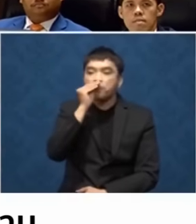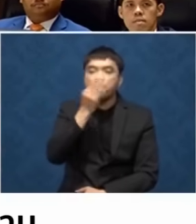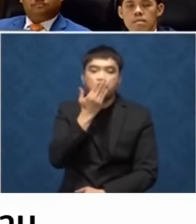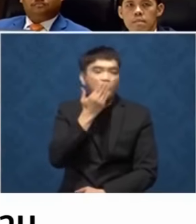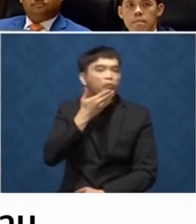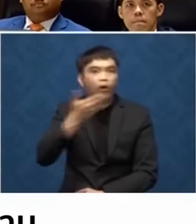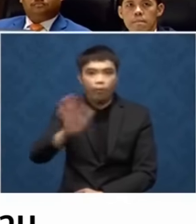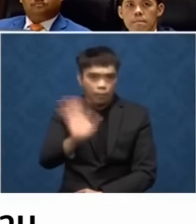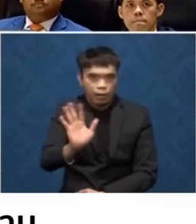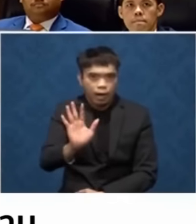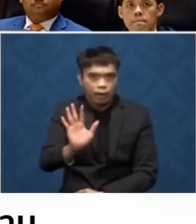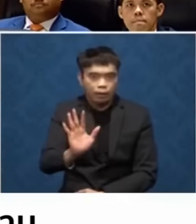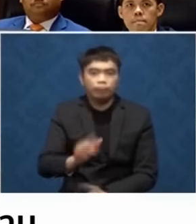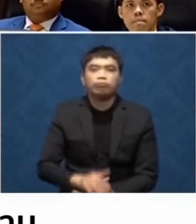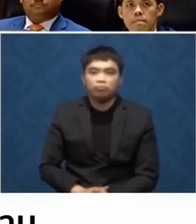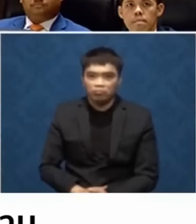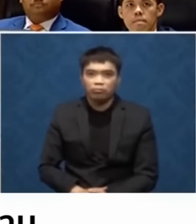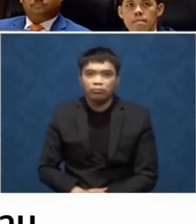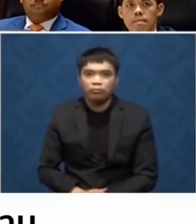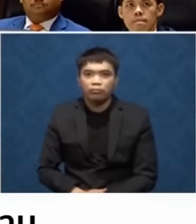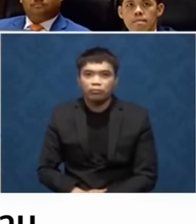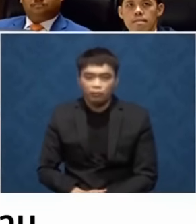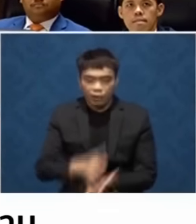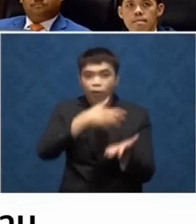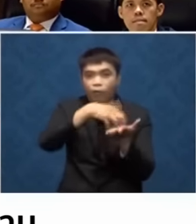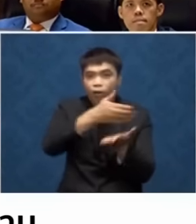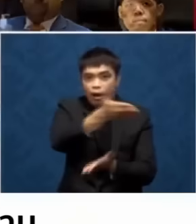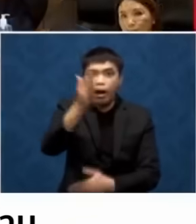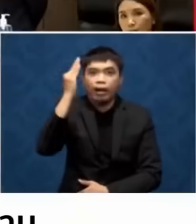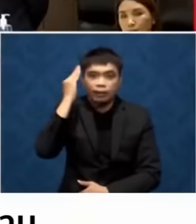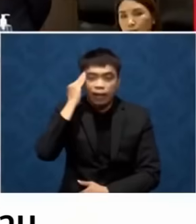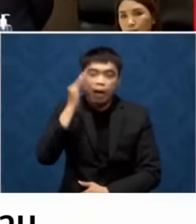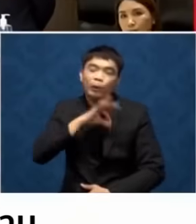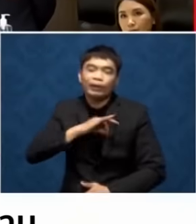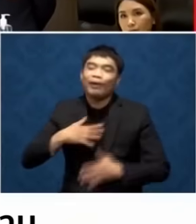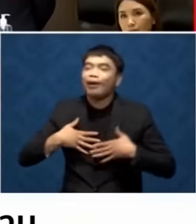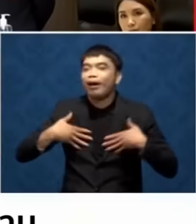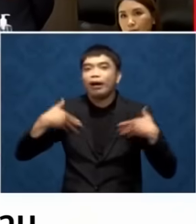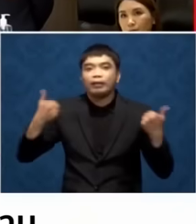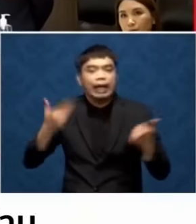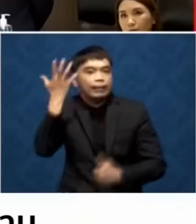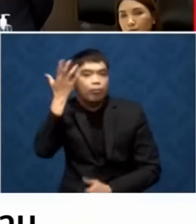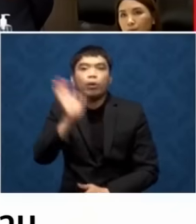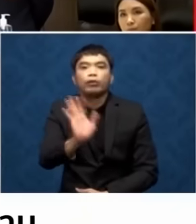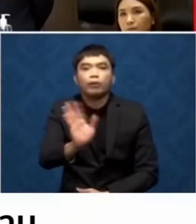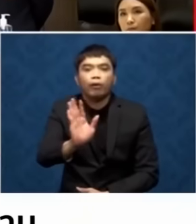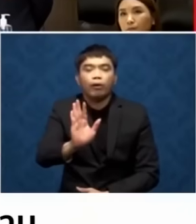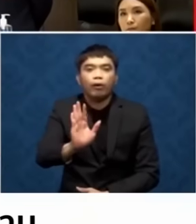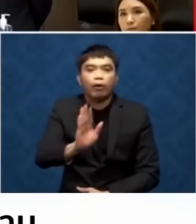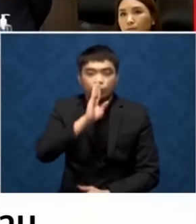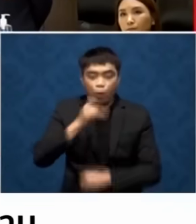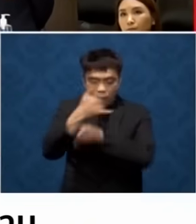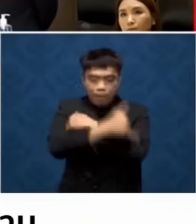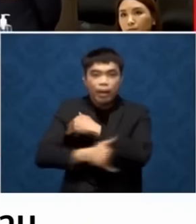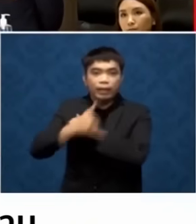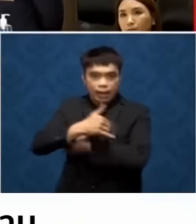ในเวทีการเมืองเลยก็ต้องขออนุญาตเรียนไปยังเพื่อนสมาชิกให้สบายใจว่าการแถลงนโยบายกับสหประชาชา